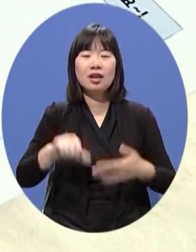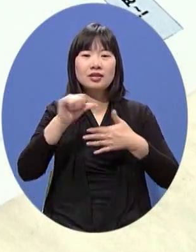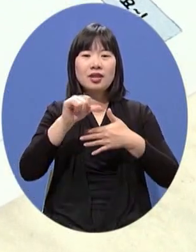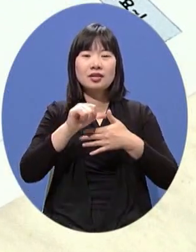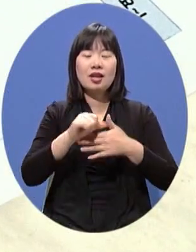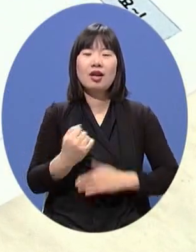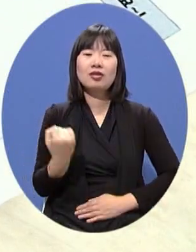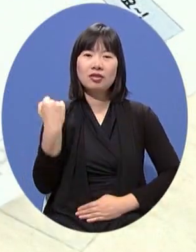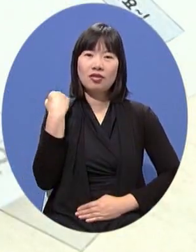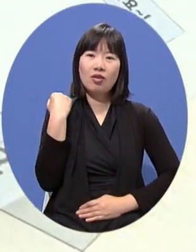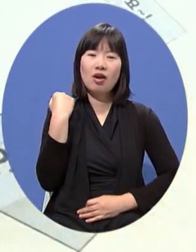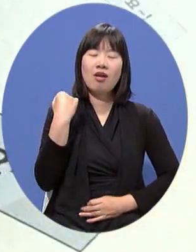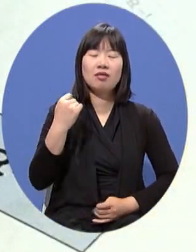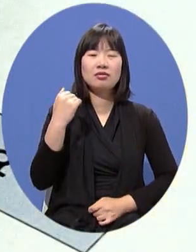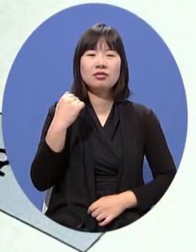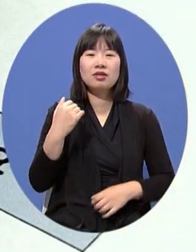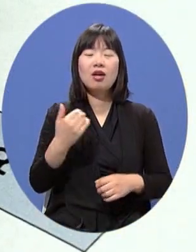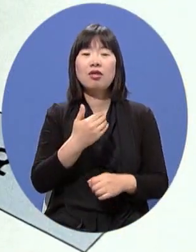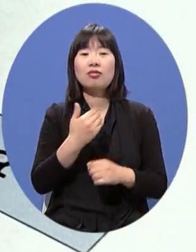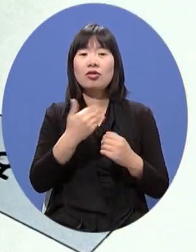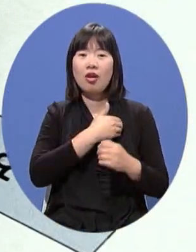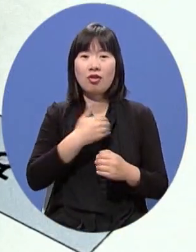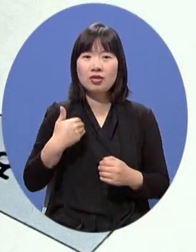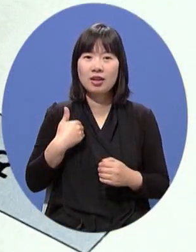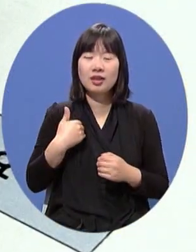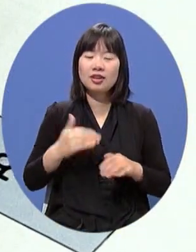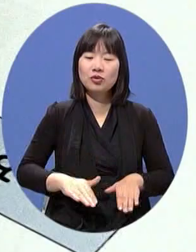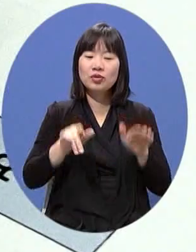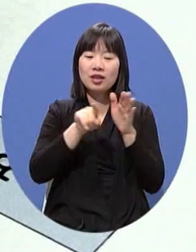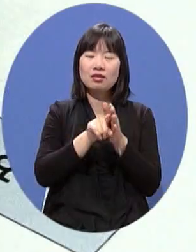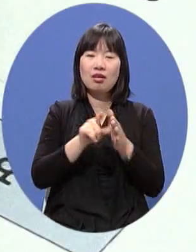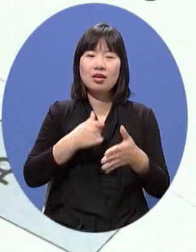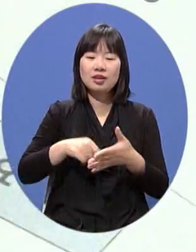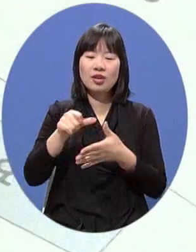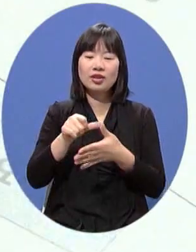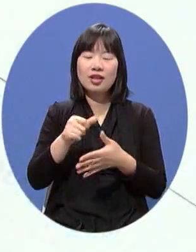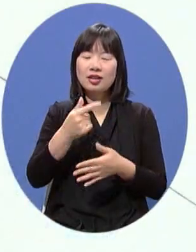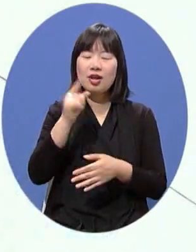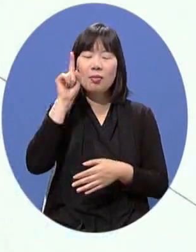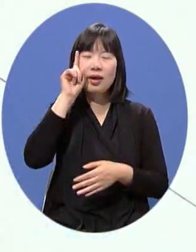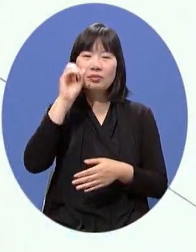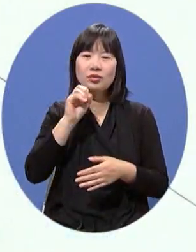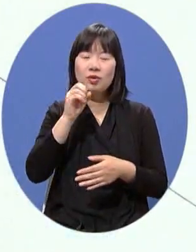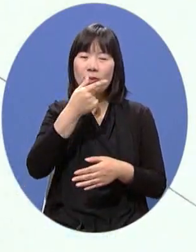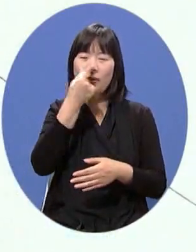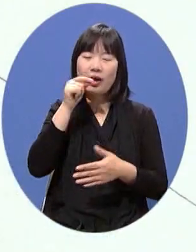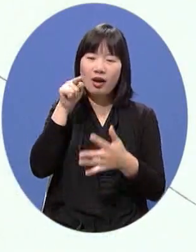서진이를 건강하고 씩씩한 아이로 키우려면 아이를 제대로 아는 것이 중요합니다.